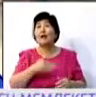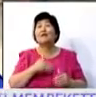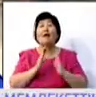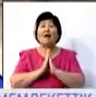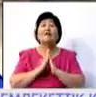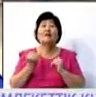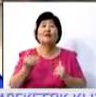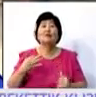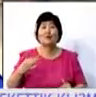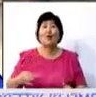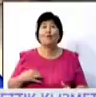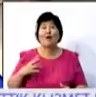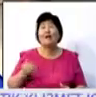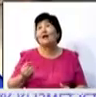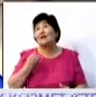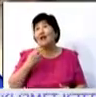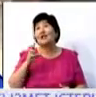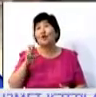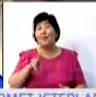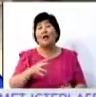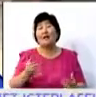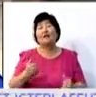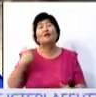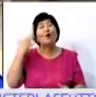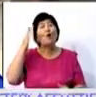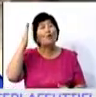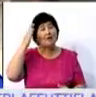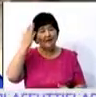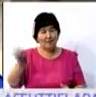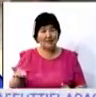ғой баламыздың. Жақсы бала алады деген үміттеміз.